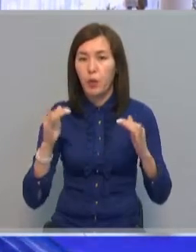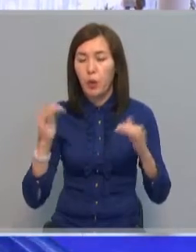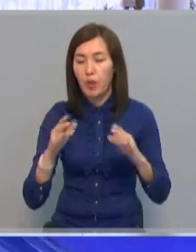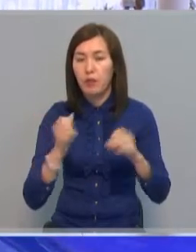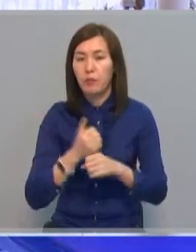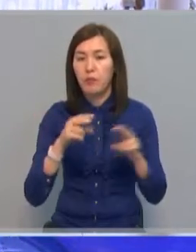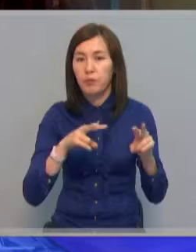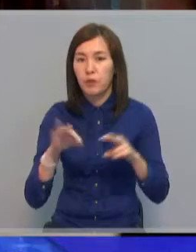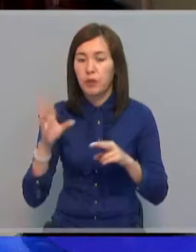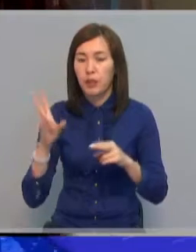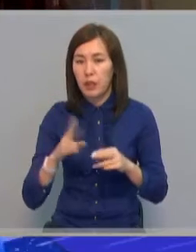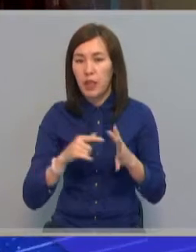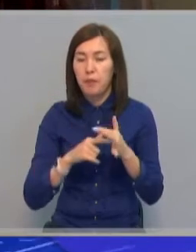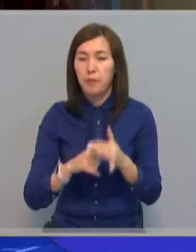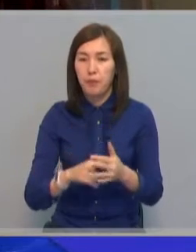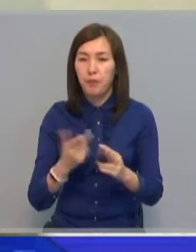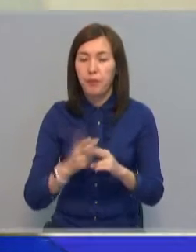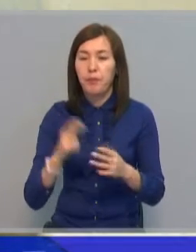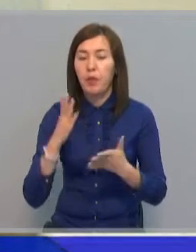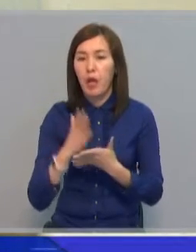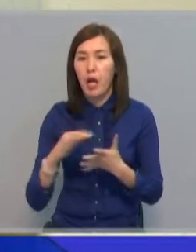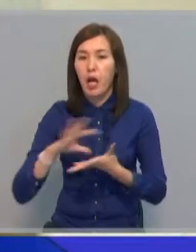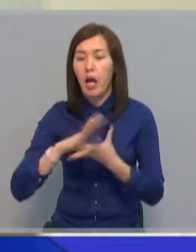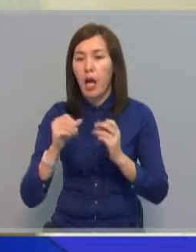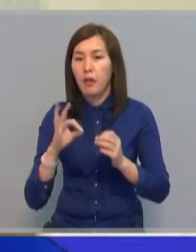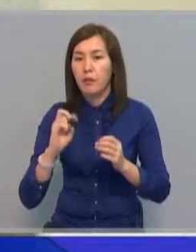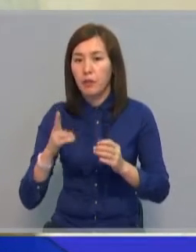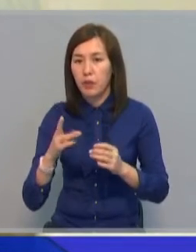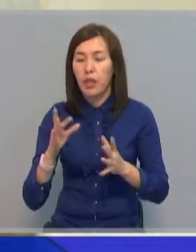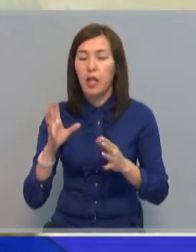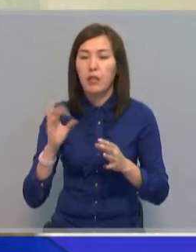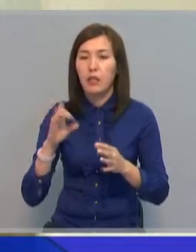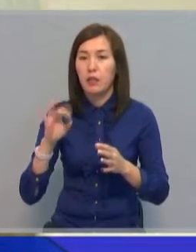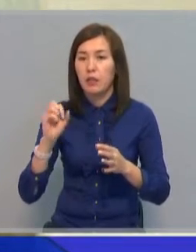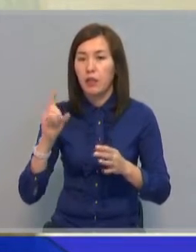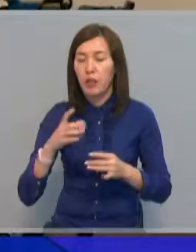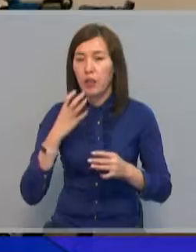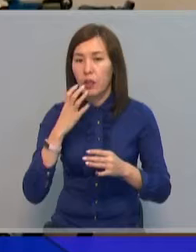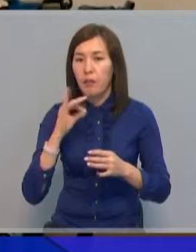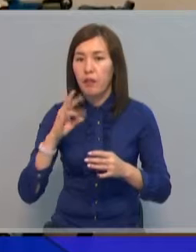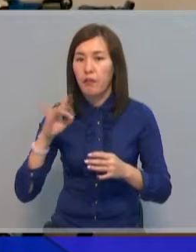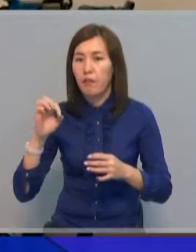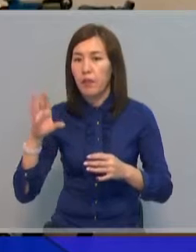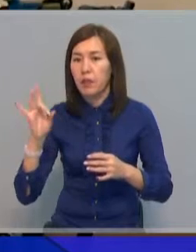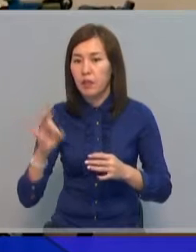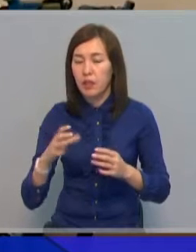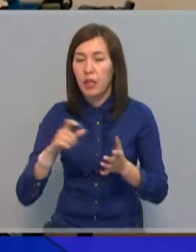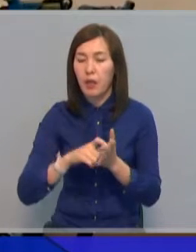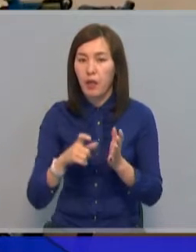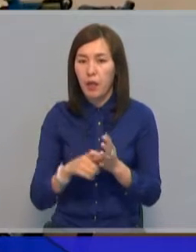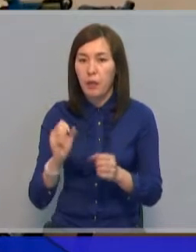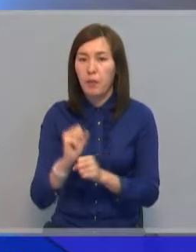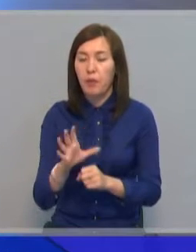строго соблюдают карантинные требования. Имеется все – антисептики, санитайзеры, тепловизоры. Кроме того, в